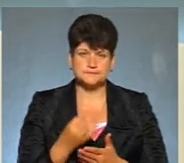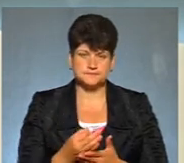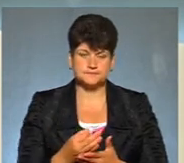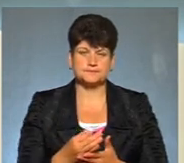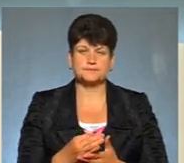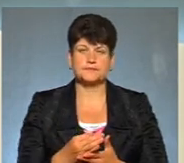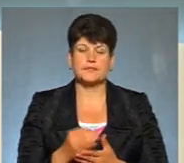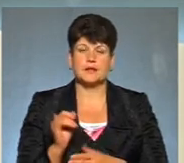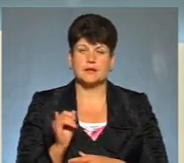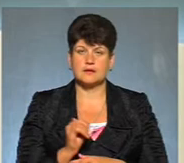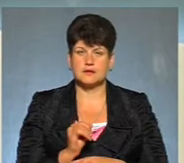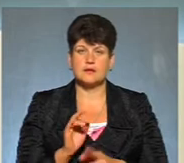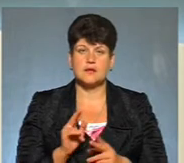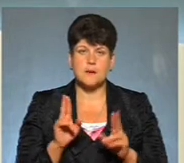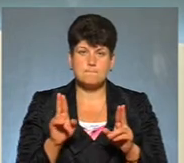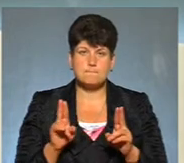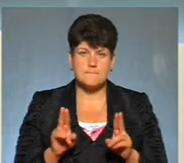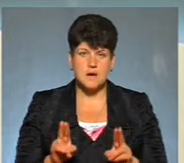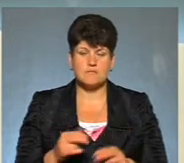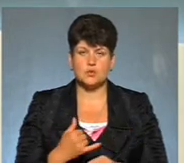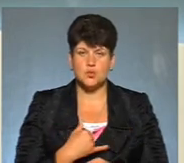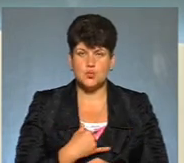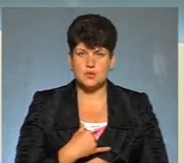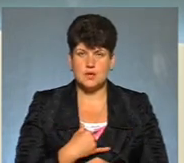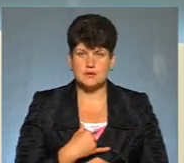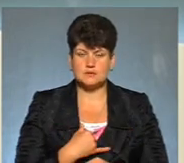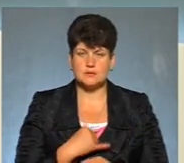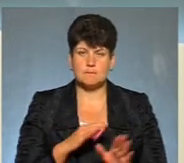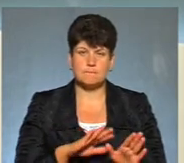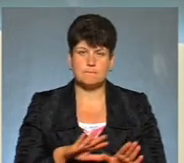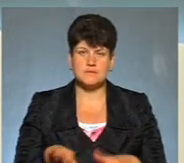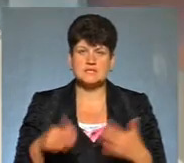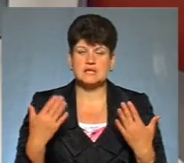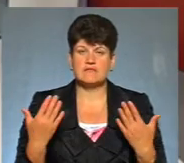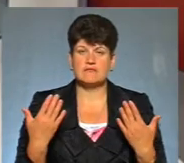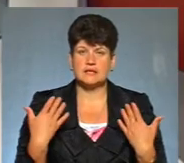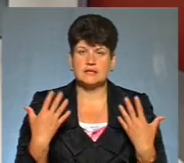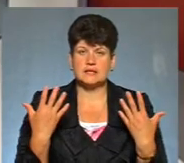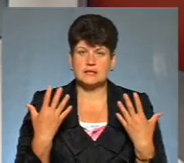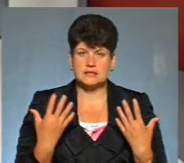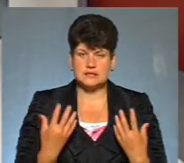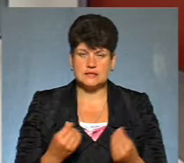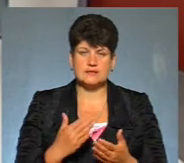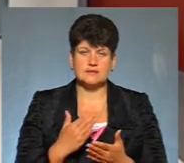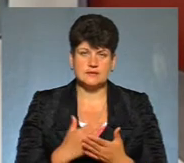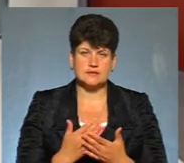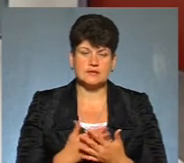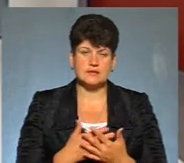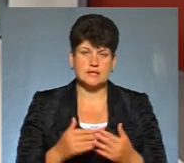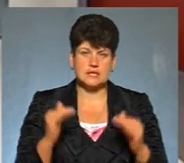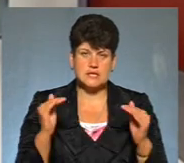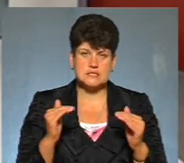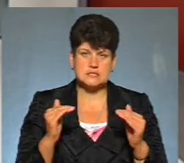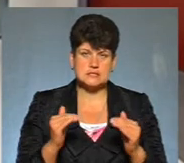І, як правило, у нас після вихідних днів є деякий спад